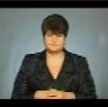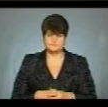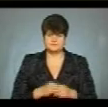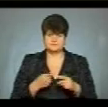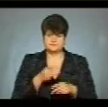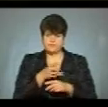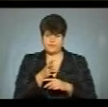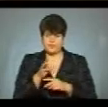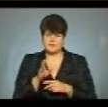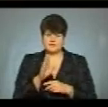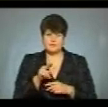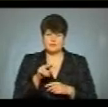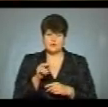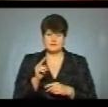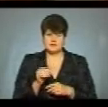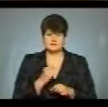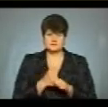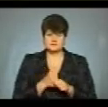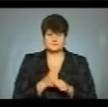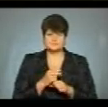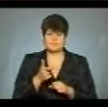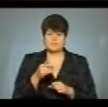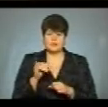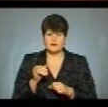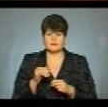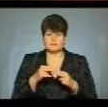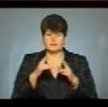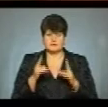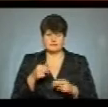Це відео Віталія Попківа, відзняте на Гаєвському мості вчора.